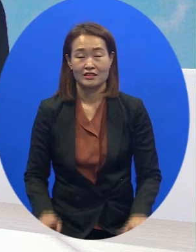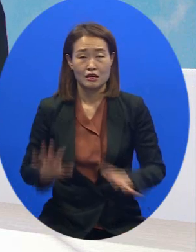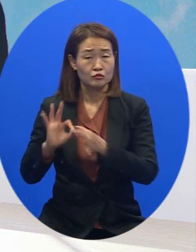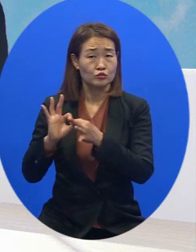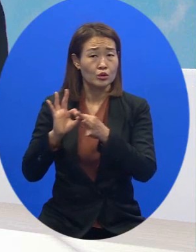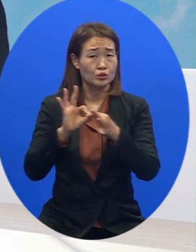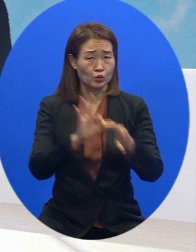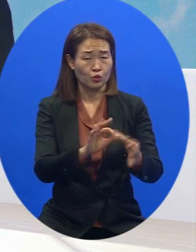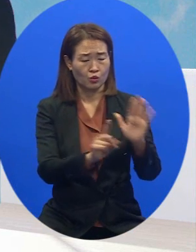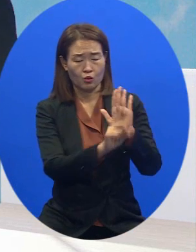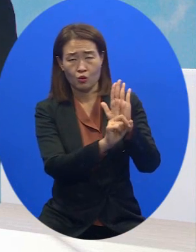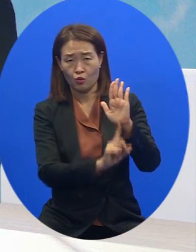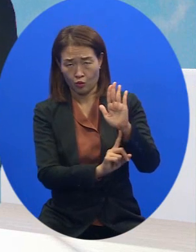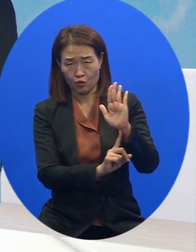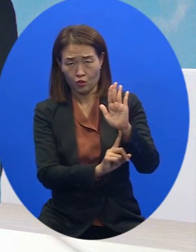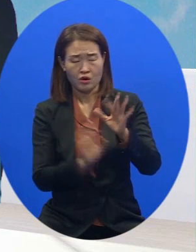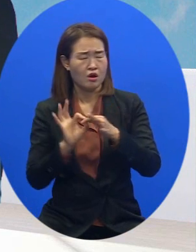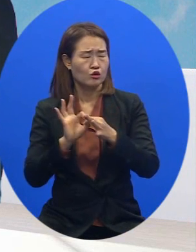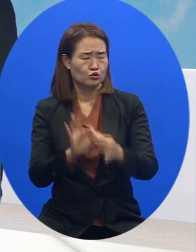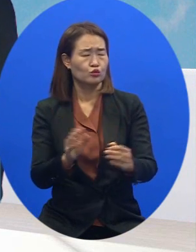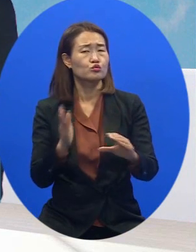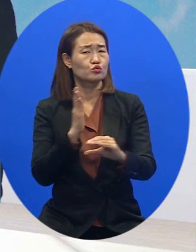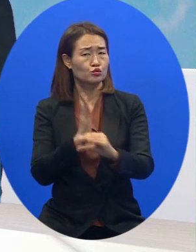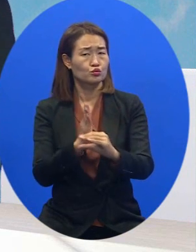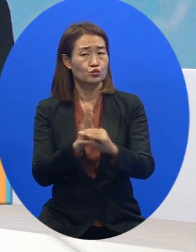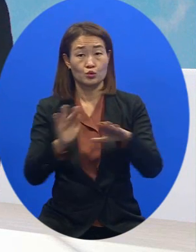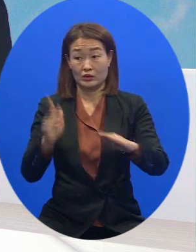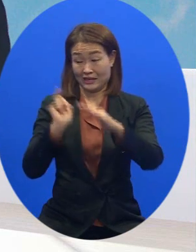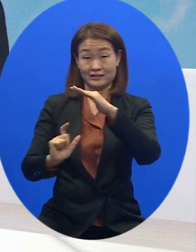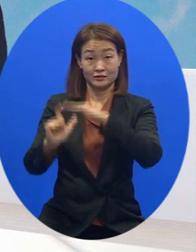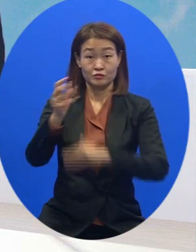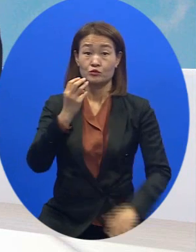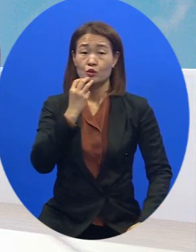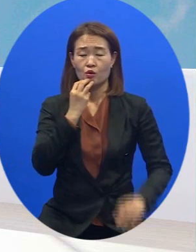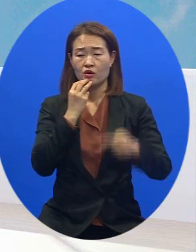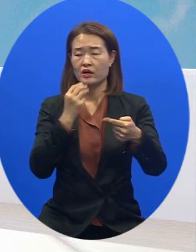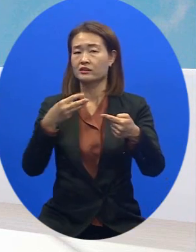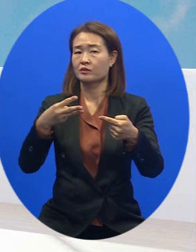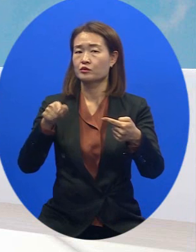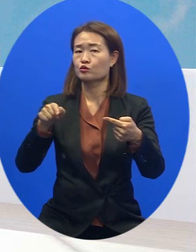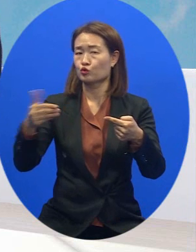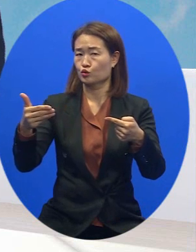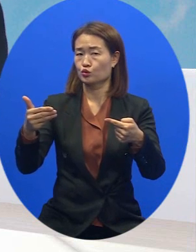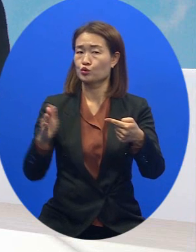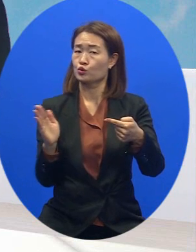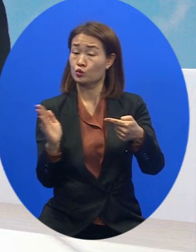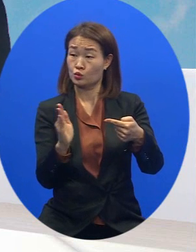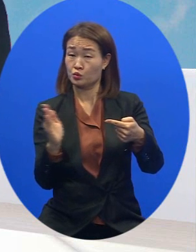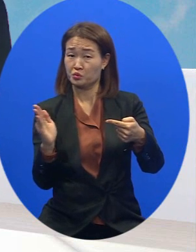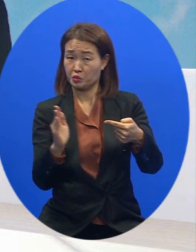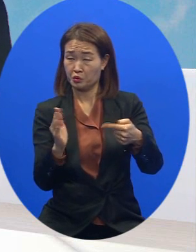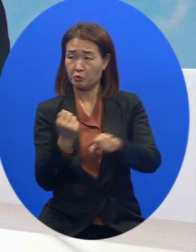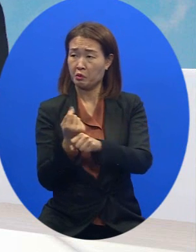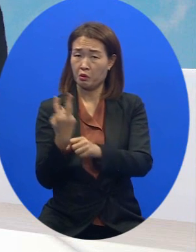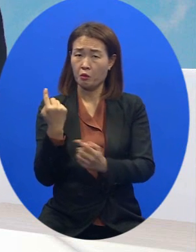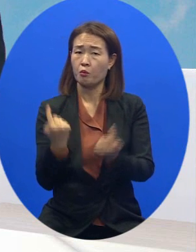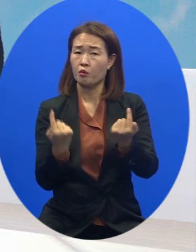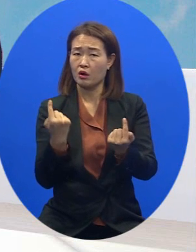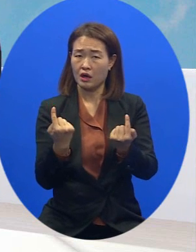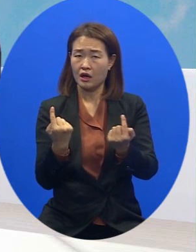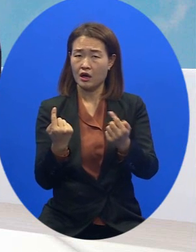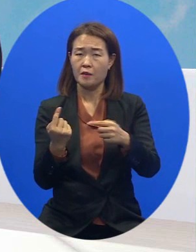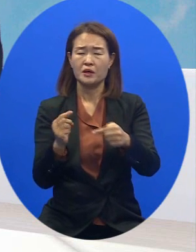연일 영하권의 추위가 이어지고 있습니다. 오늘 아침에도 서울은 영하 3.9도까지 내려가며 평영 기온을